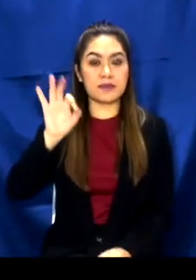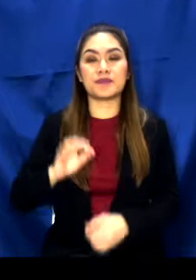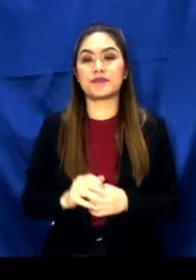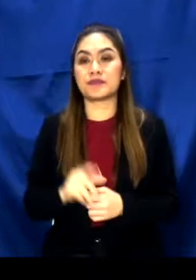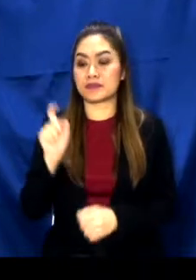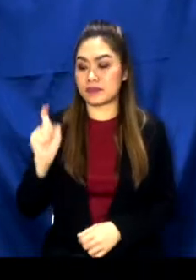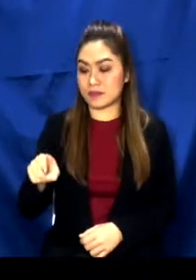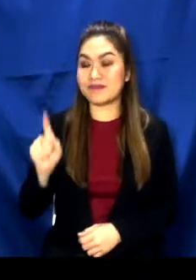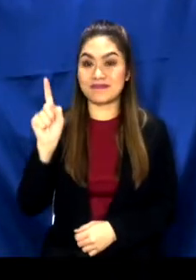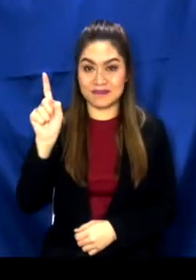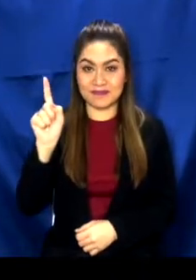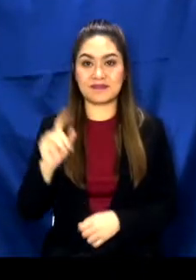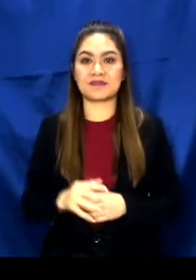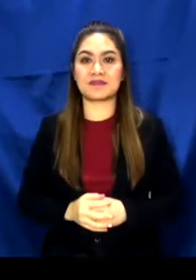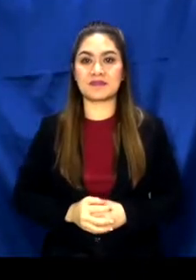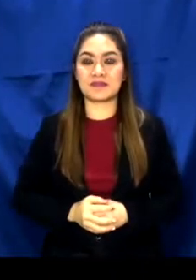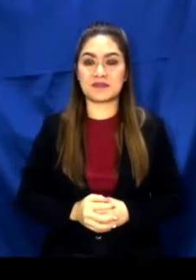ไปหนึ่งทีค่ะ